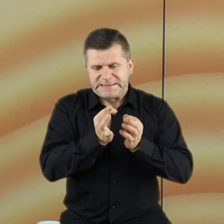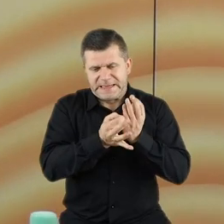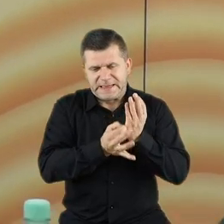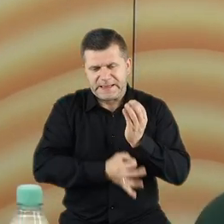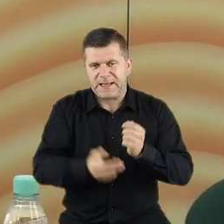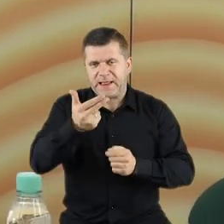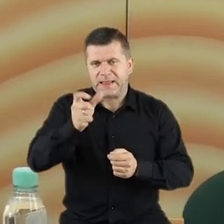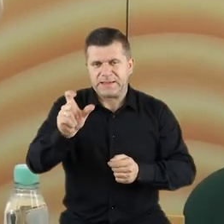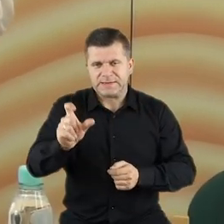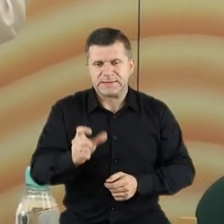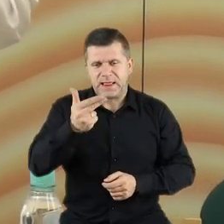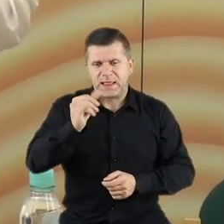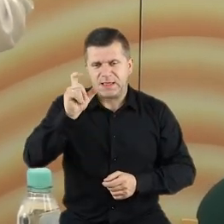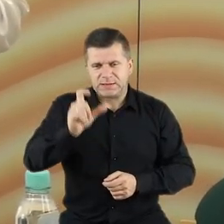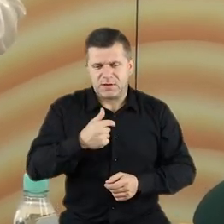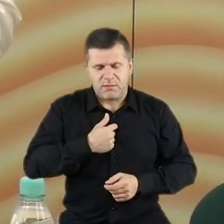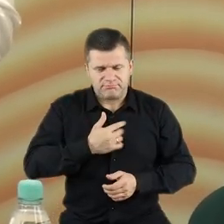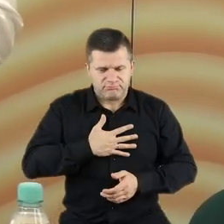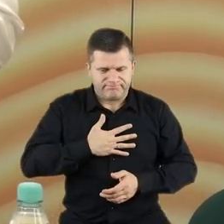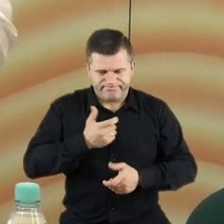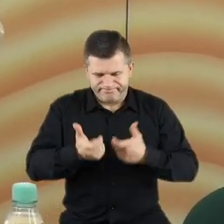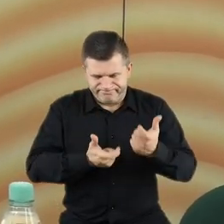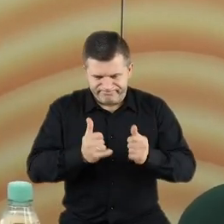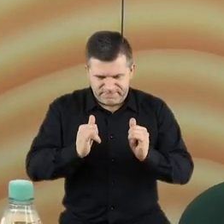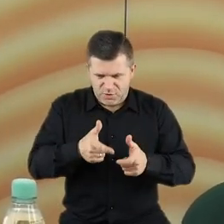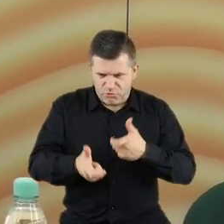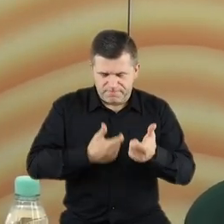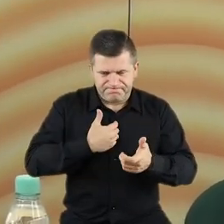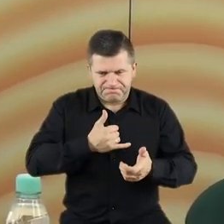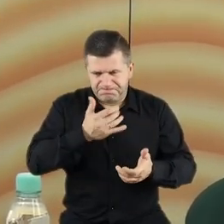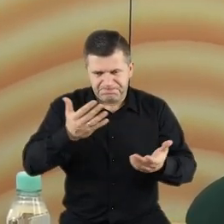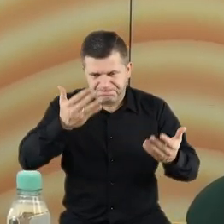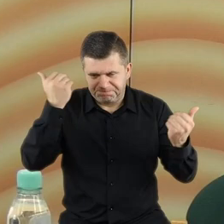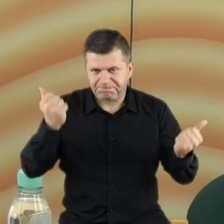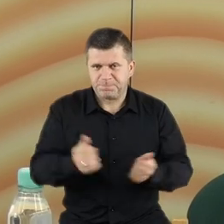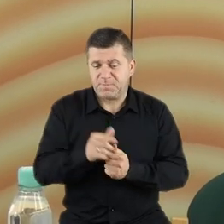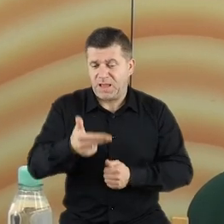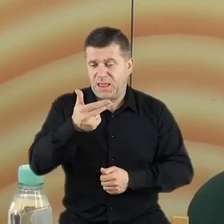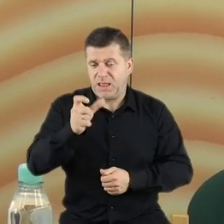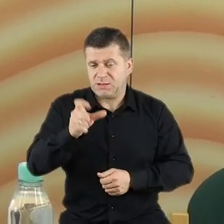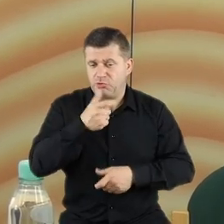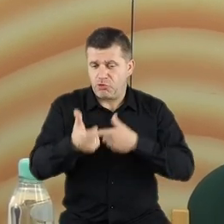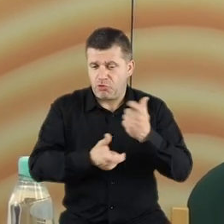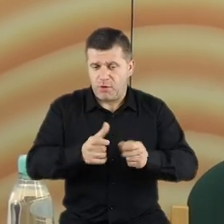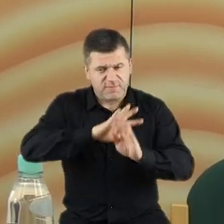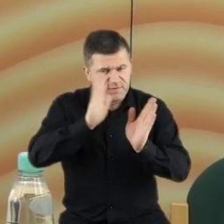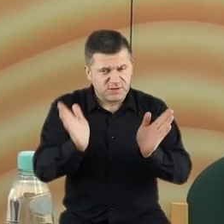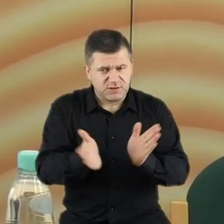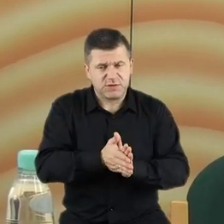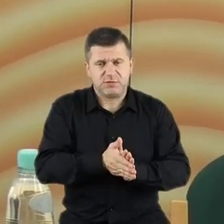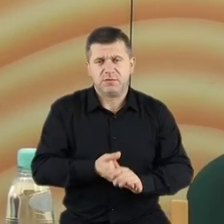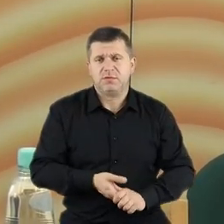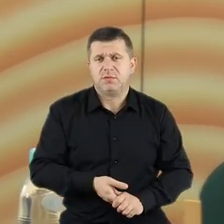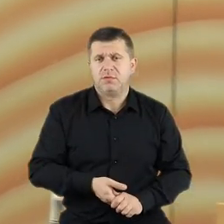to ja sobie tego nie wyobrażam jak to można było robić i z tych nici robiło się wszystko Cześć tu